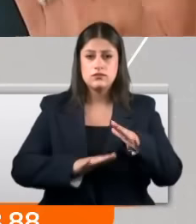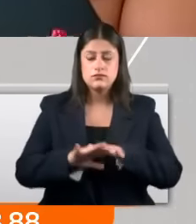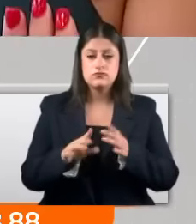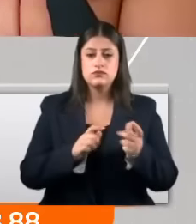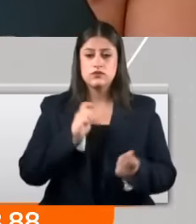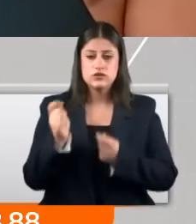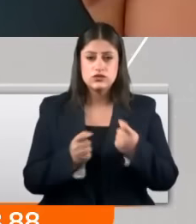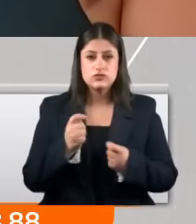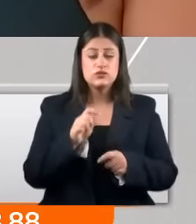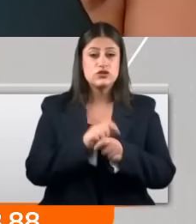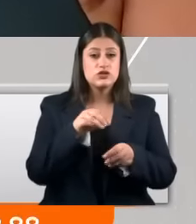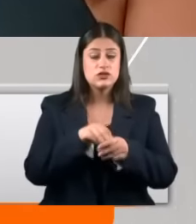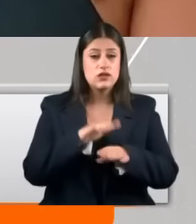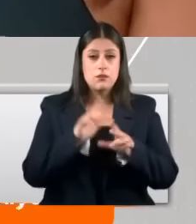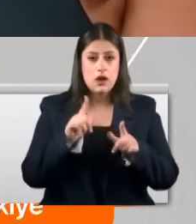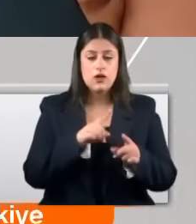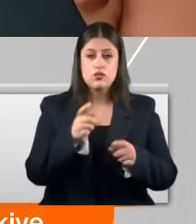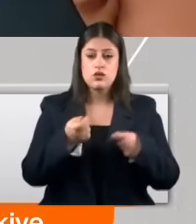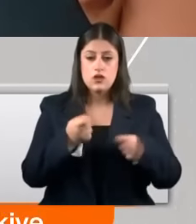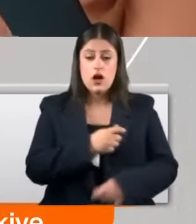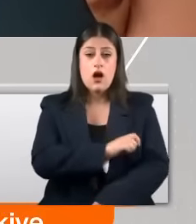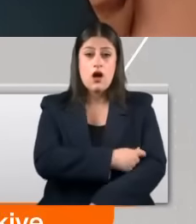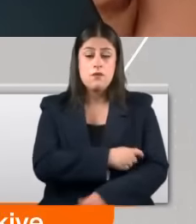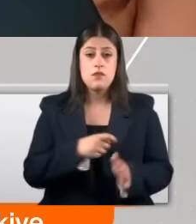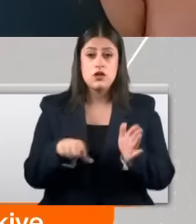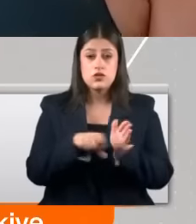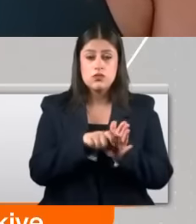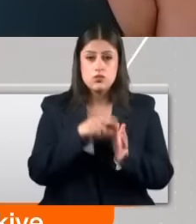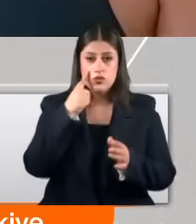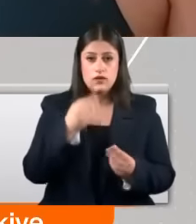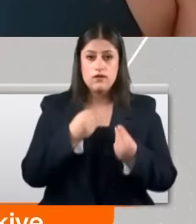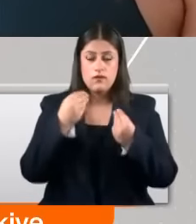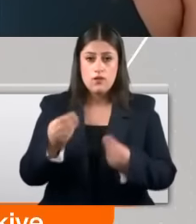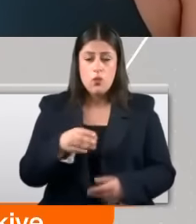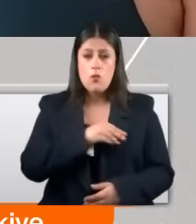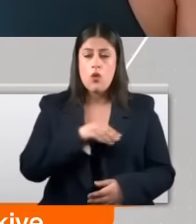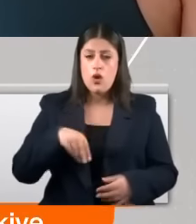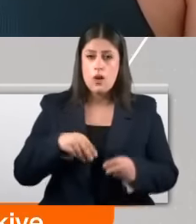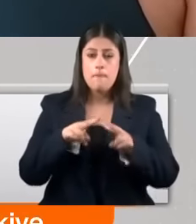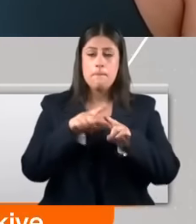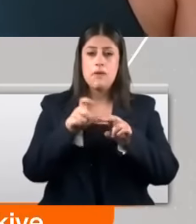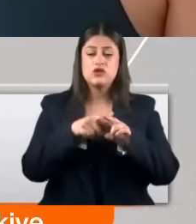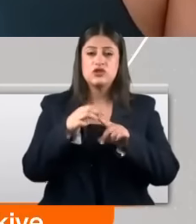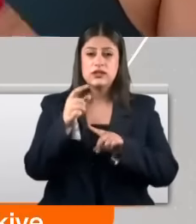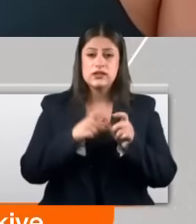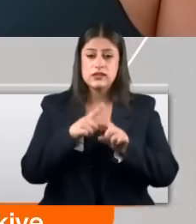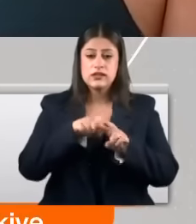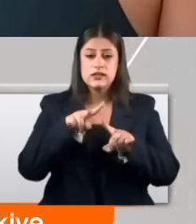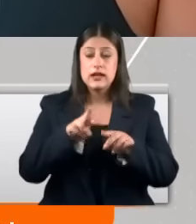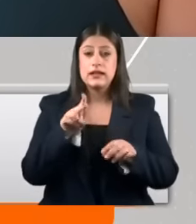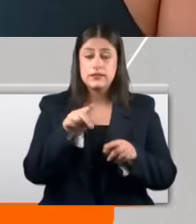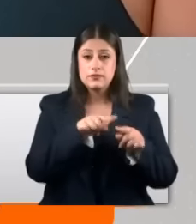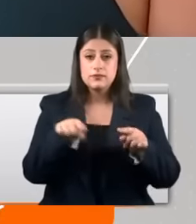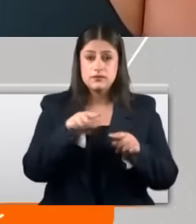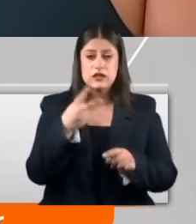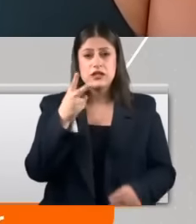ve kariyer odaklı gidiyorlar. O yüzden Alman diplomasına sahip oluyorlar. Polonya, Macaristan, Çeke gibi ülkelerde eğitim ücretleri 2000